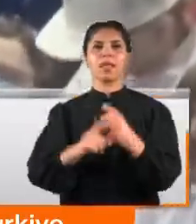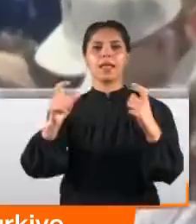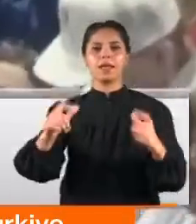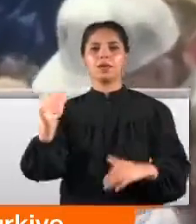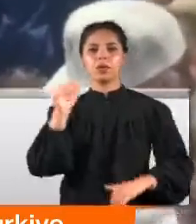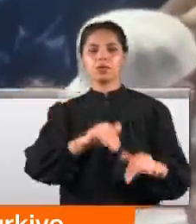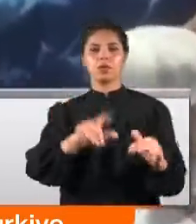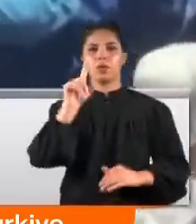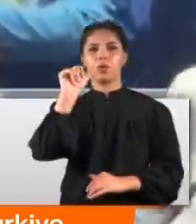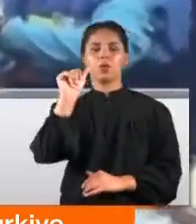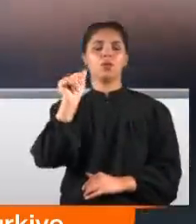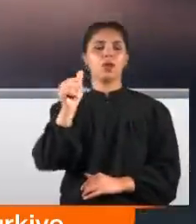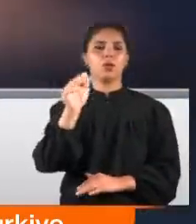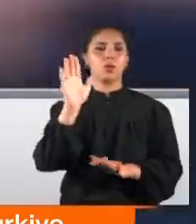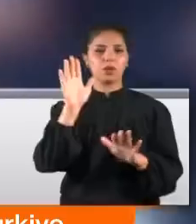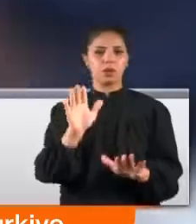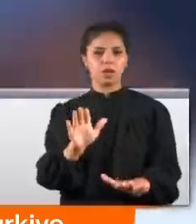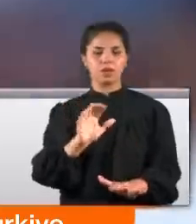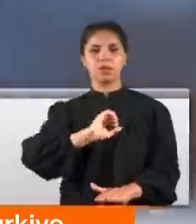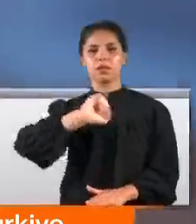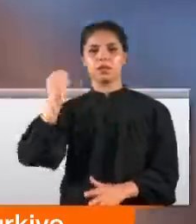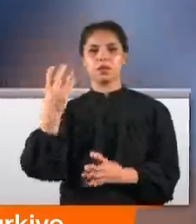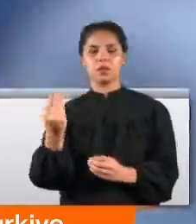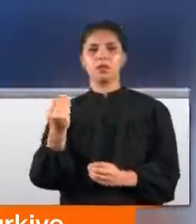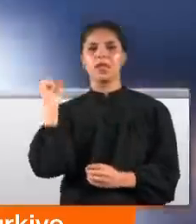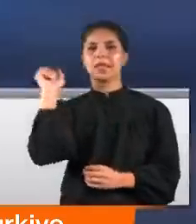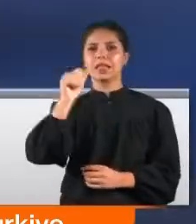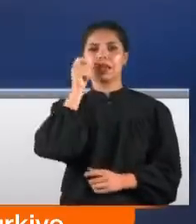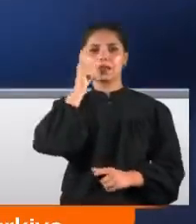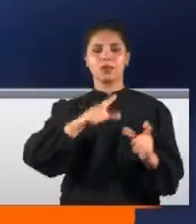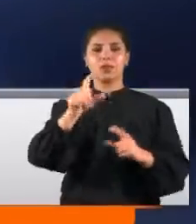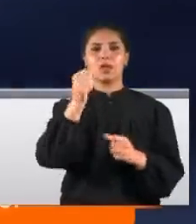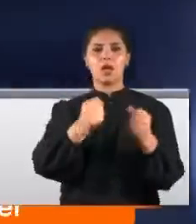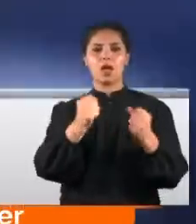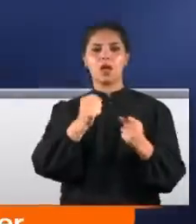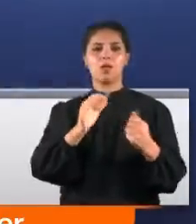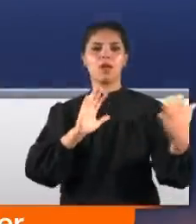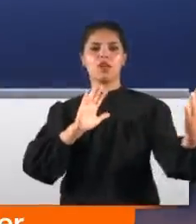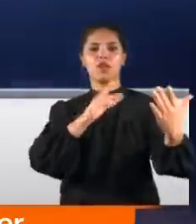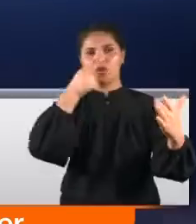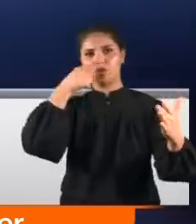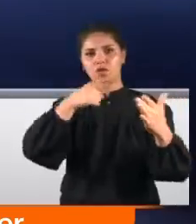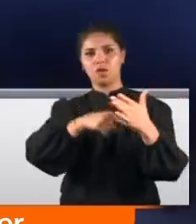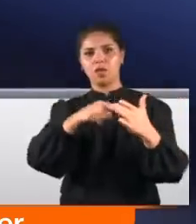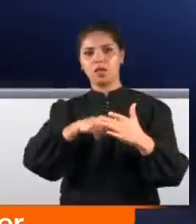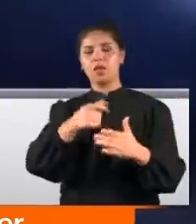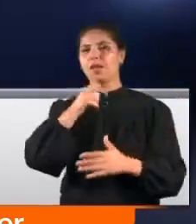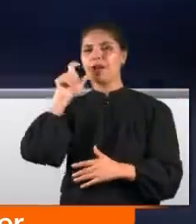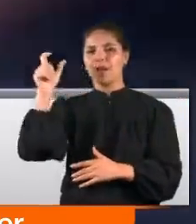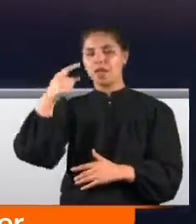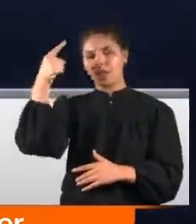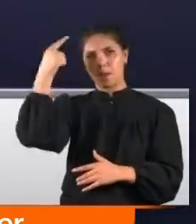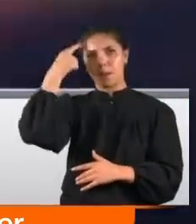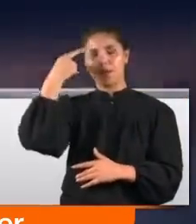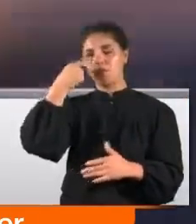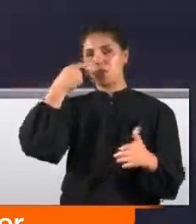seçimlerine sadece 11 gün kala gerçekleşti suikast. Saldırganlar aracı tam karşıdan hedef aldı. Via Vicenzio'nun başına